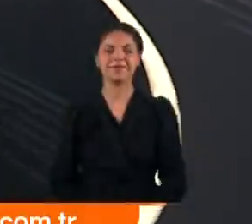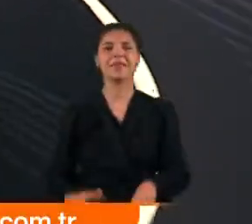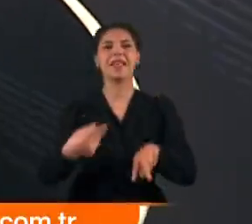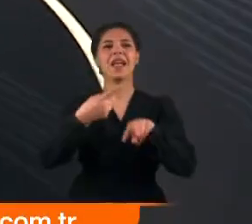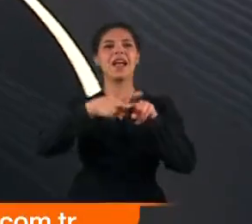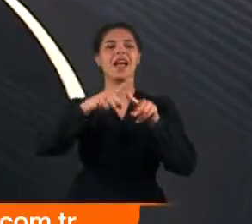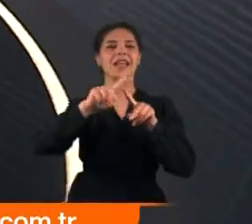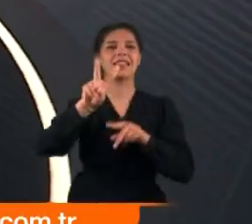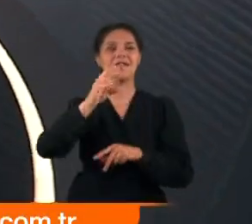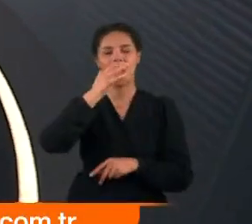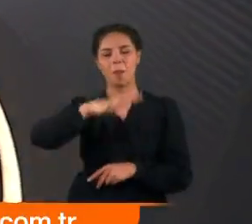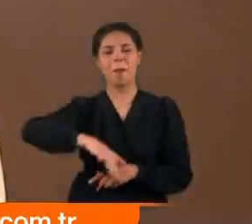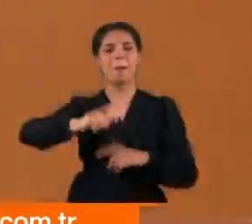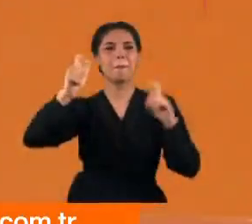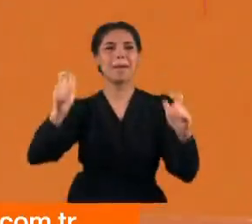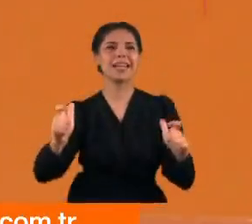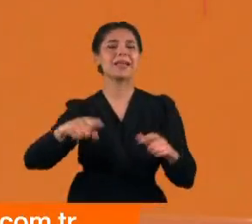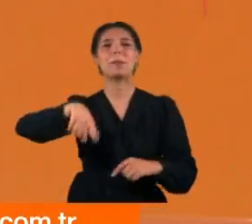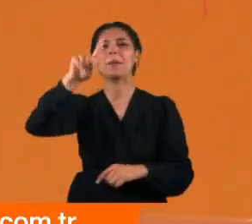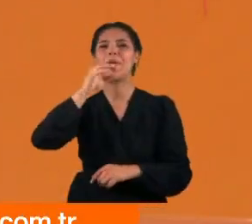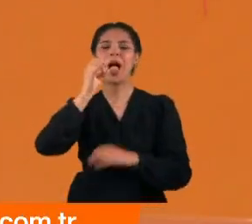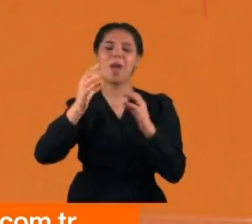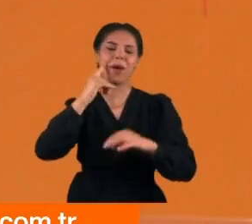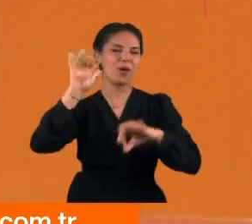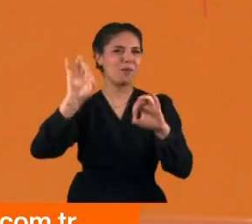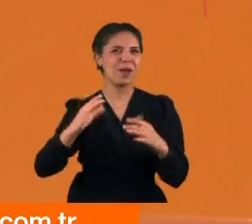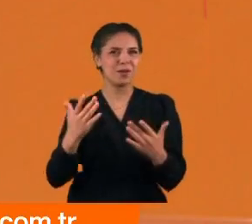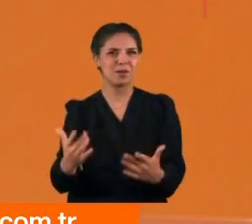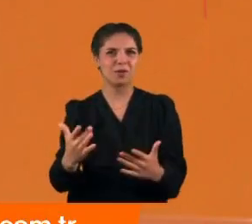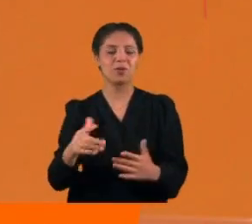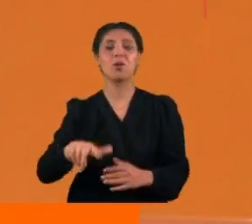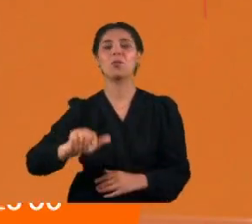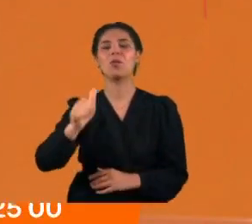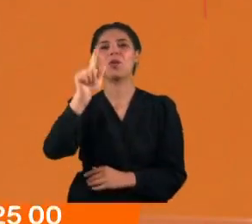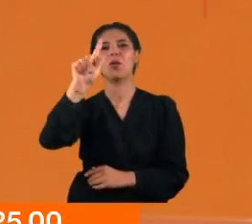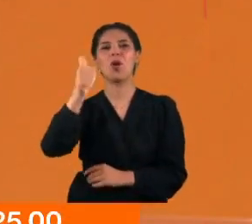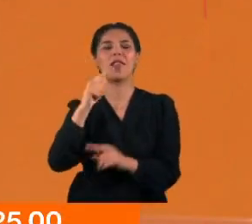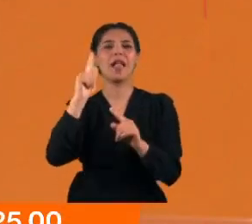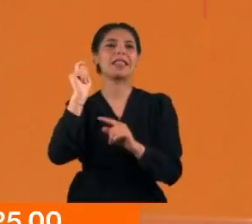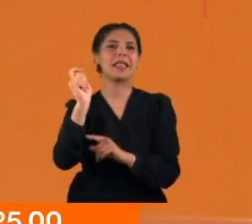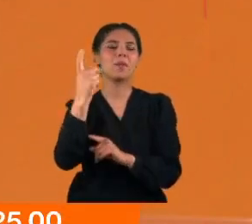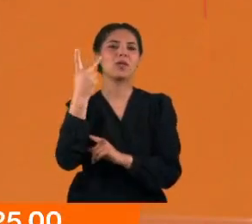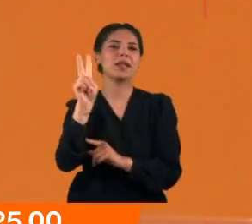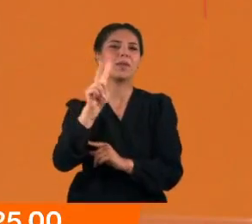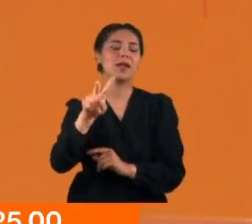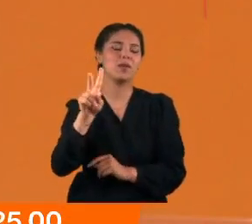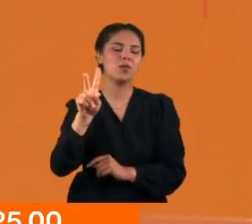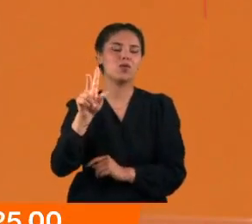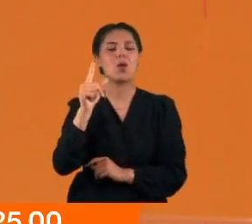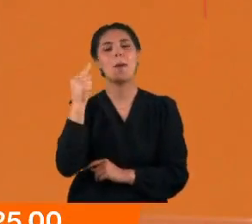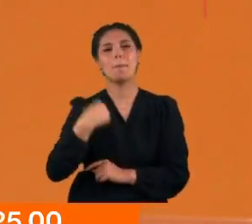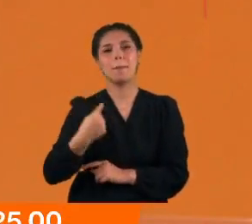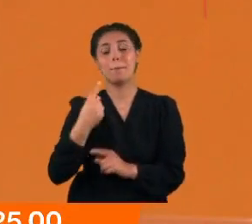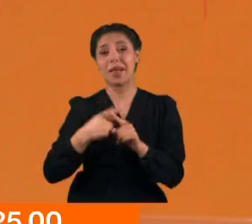Haberin merkezinden, ATV Haber Merkezi'nden günün gelişmeleriyle karşınızdayız. Bugün 16 Temmuz 2023 Pazar. Ana